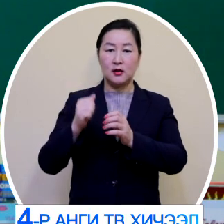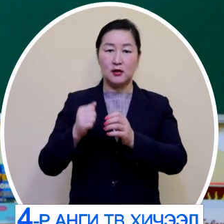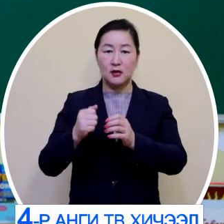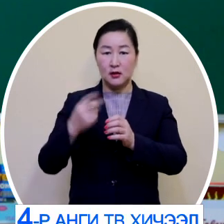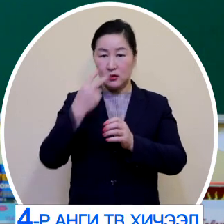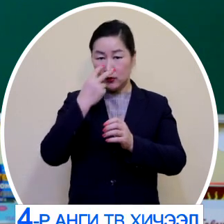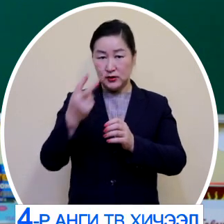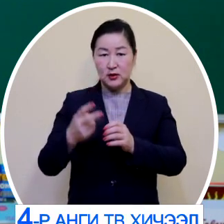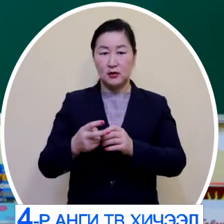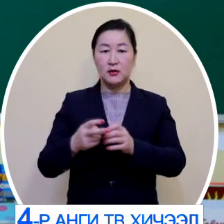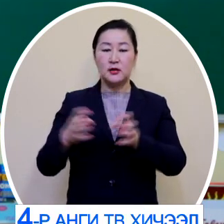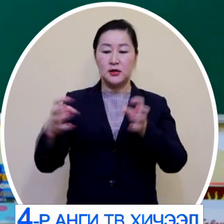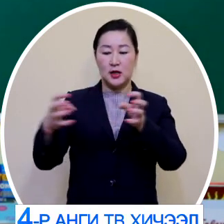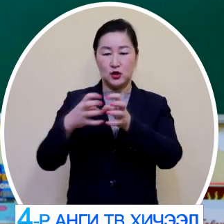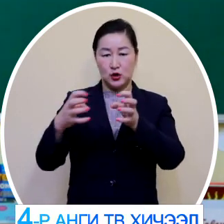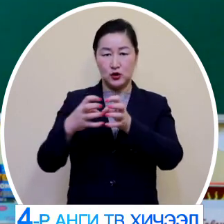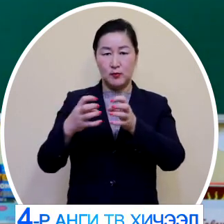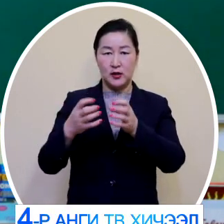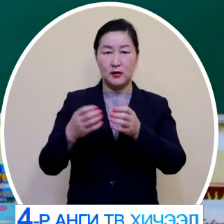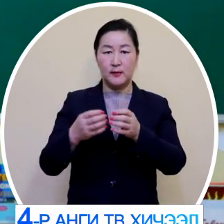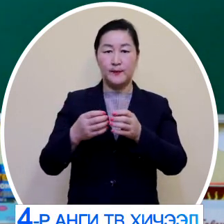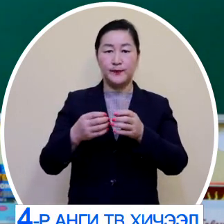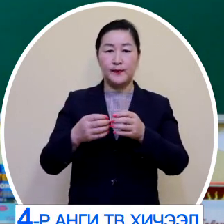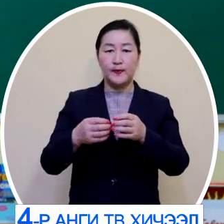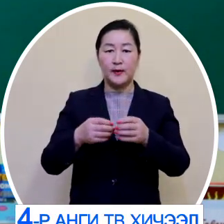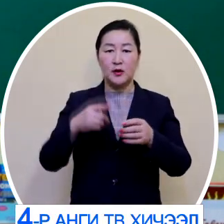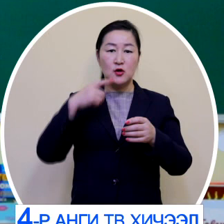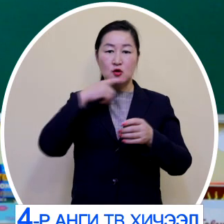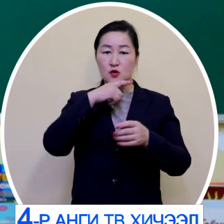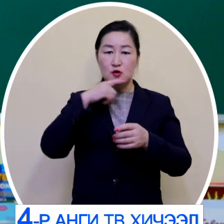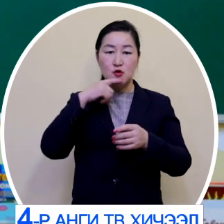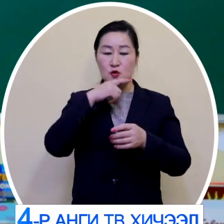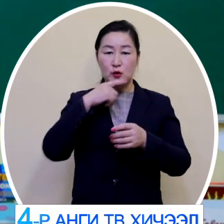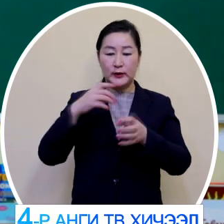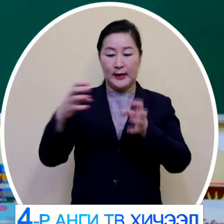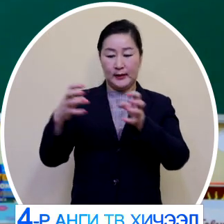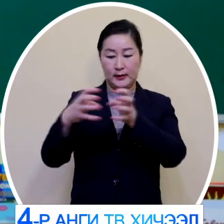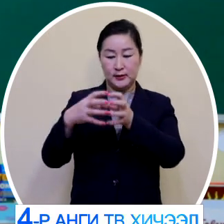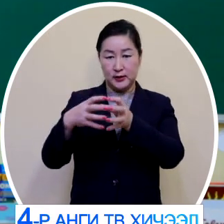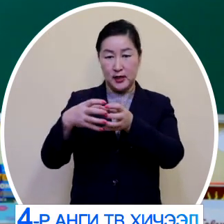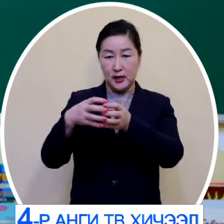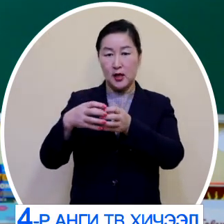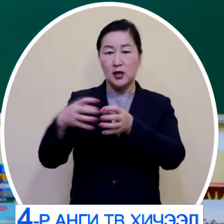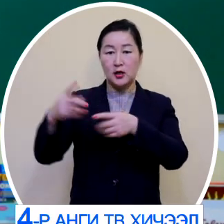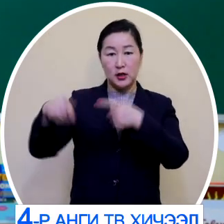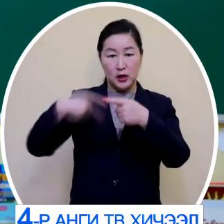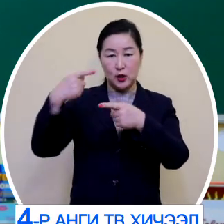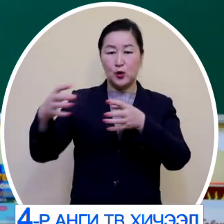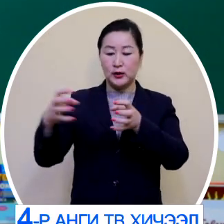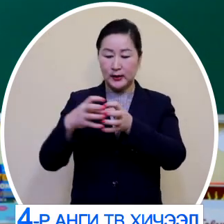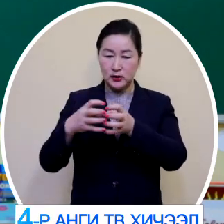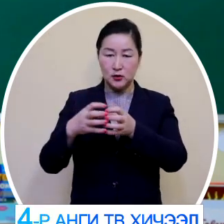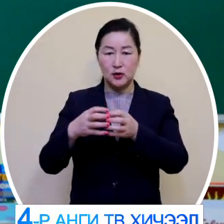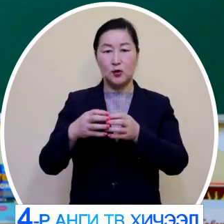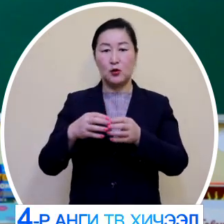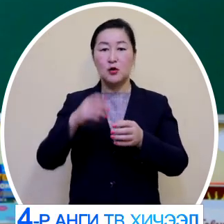энэ хэсгээрээ илүү татаад байгаа юм болоо? Энэ хэсгээрээ илүү татдгийн болоо? Эсвэл энэ